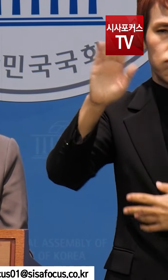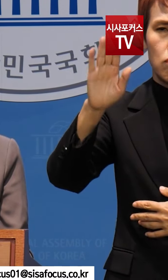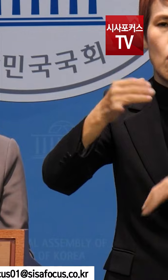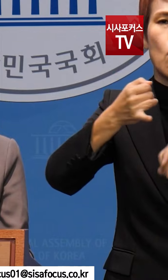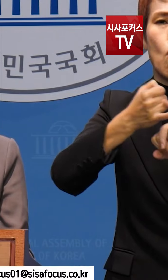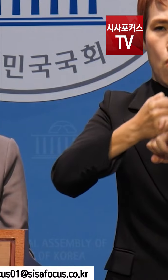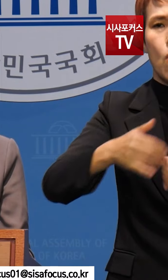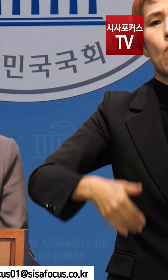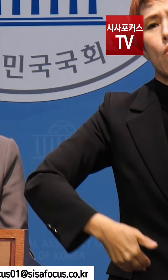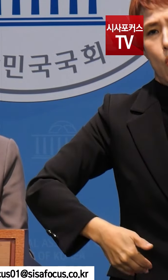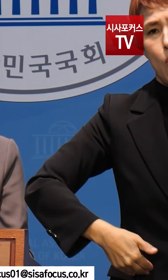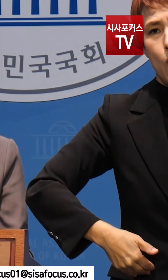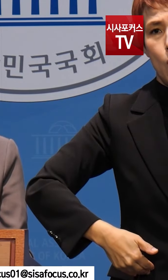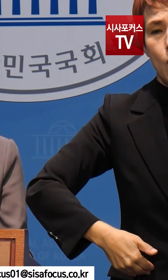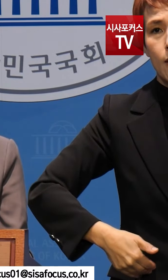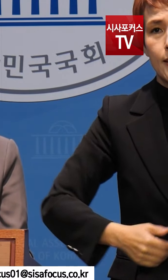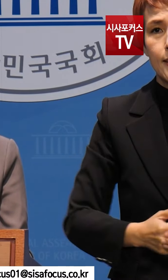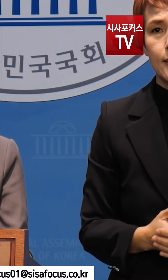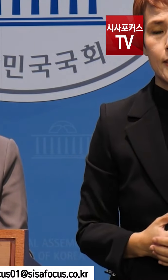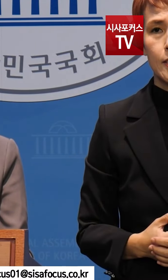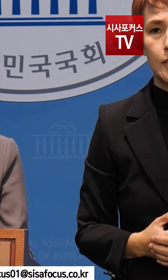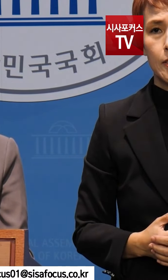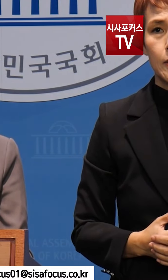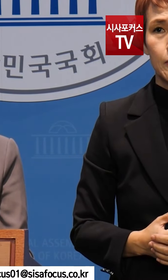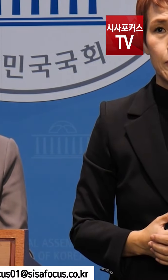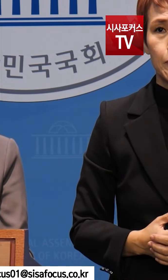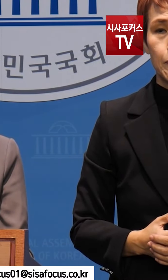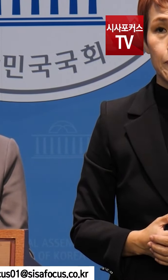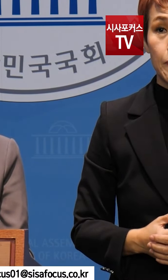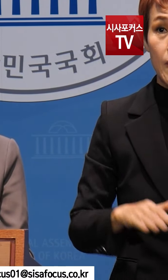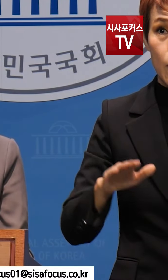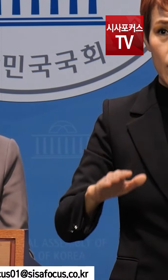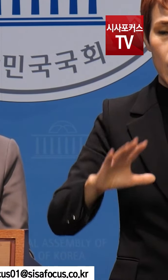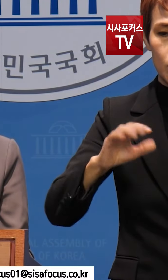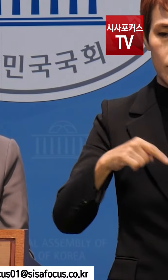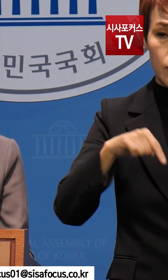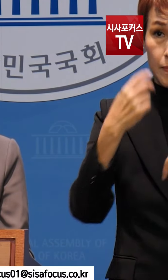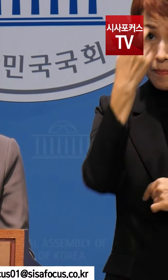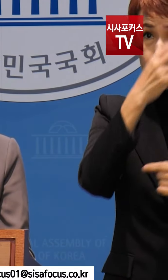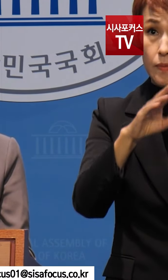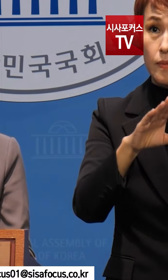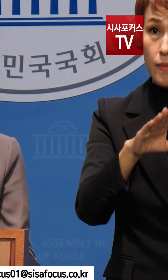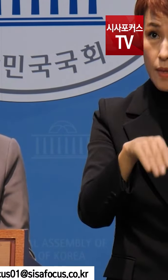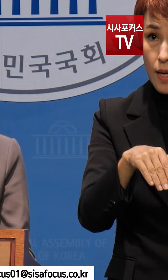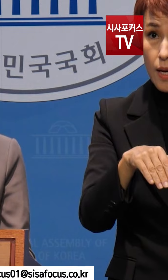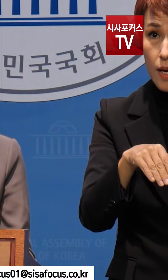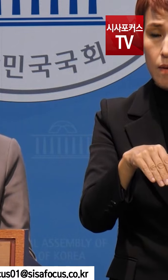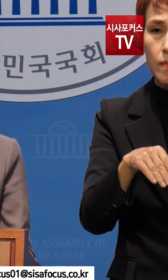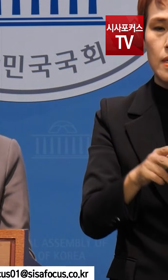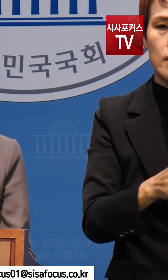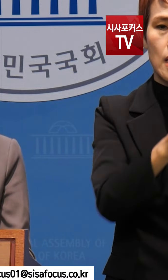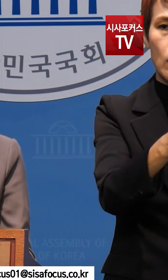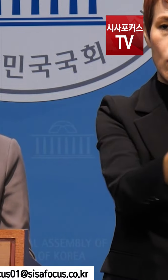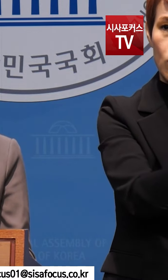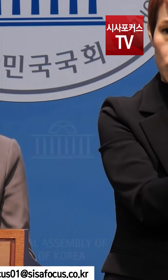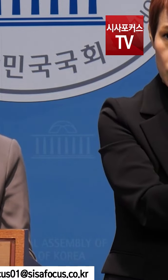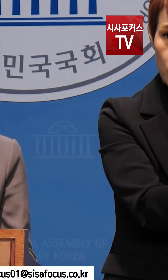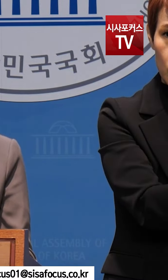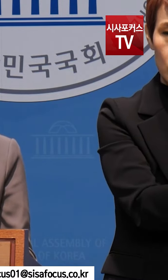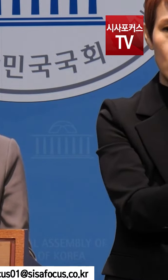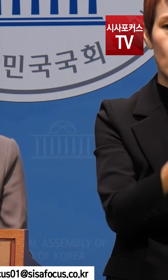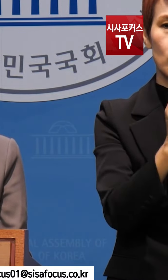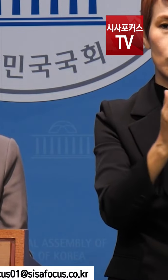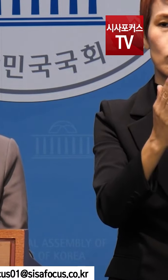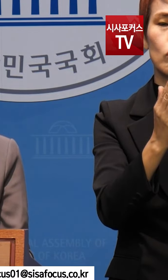이행해야 할 필수 과제입니다 이번 국정 감사에서는 산업통상 자원부와